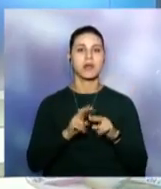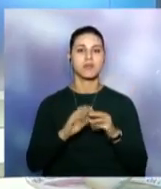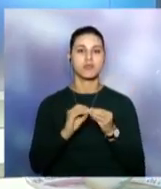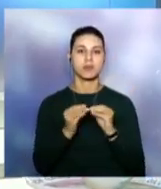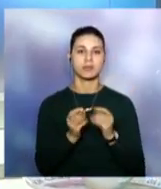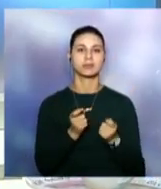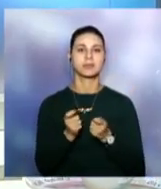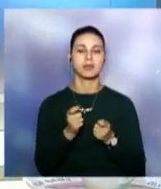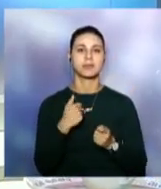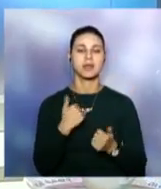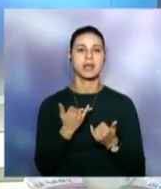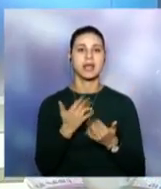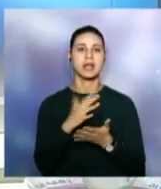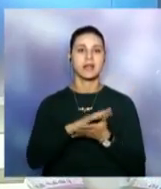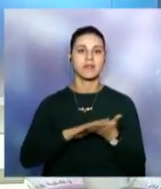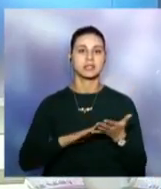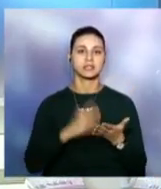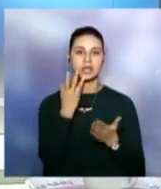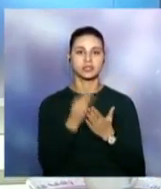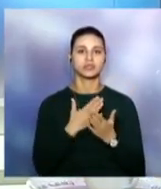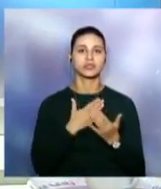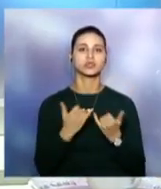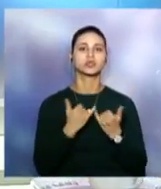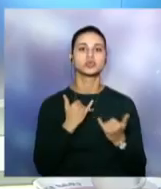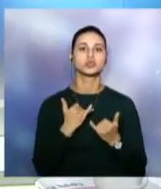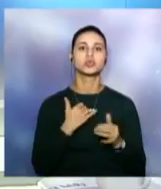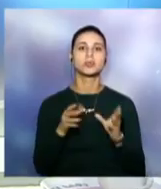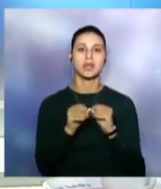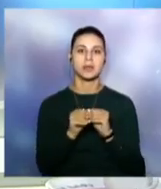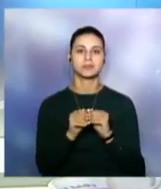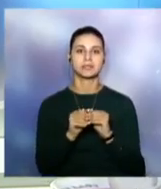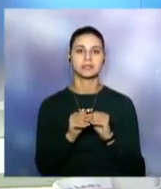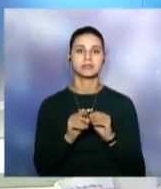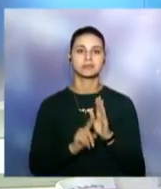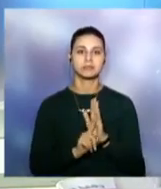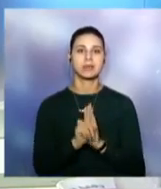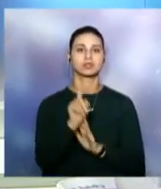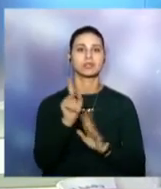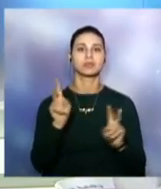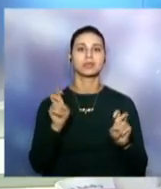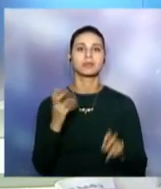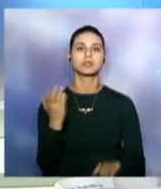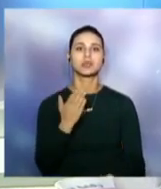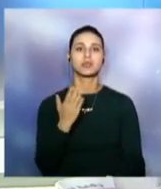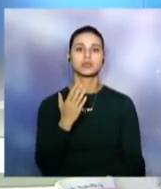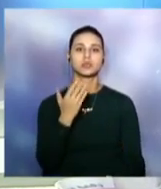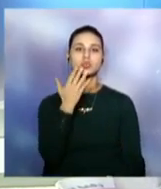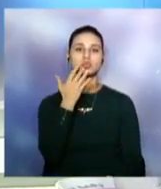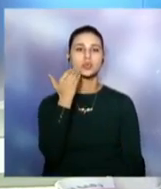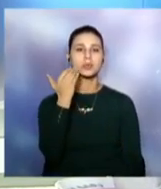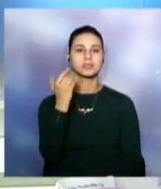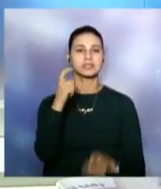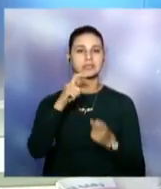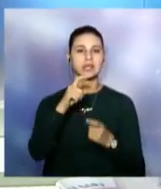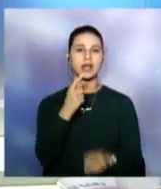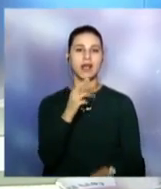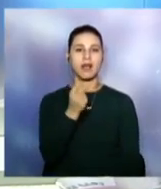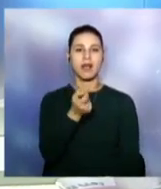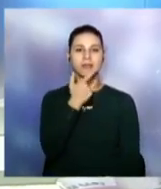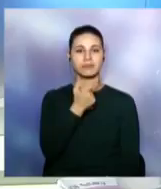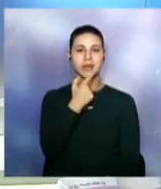მართვა. მე ერთგვარად გავაგრძელებ ჩვენი სტუმრების მიერ წამოწყებულ თემას, რომელიც უცხო სხეულებს უკავშირდებოდა